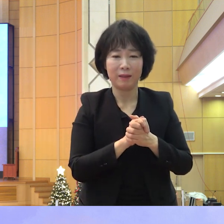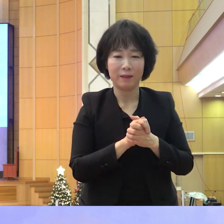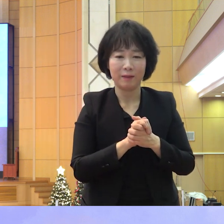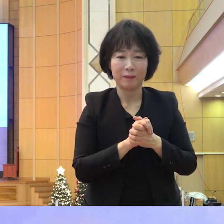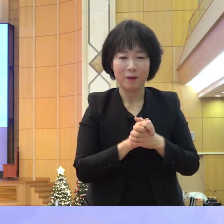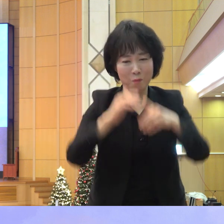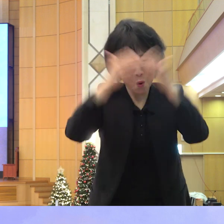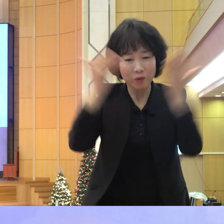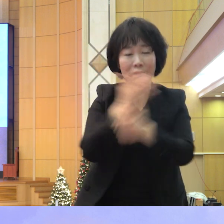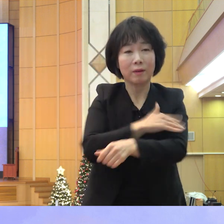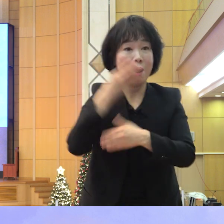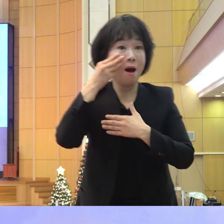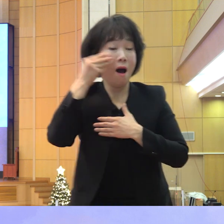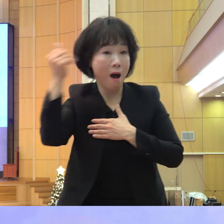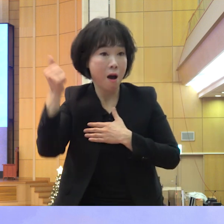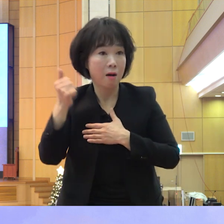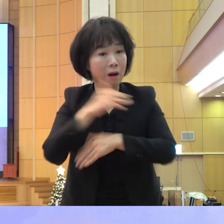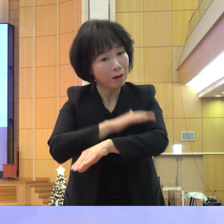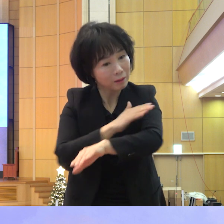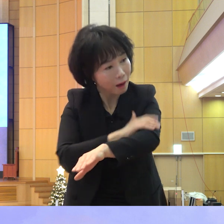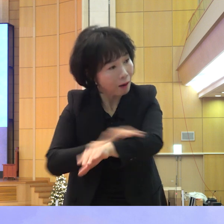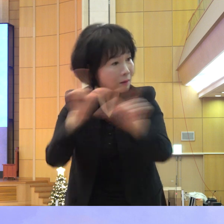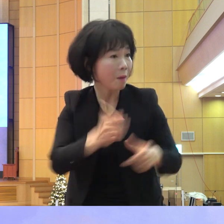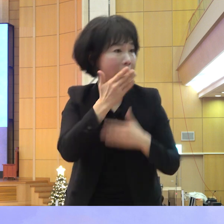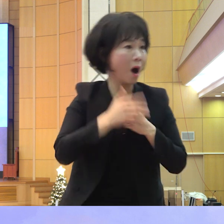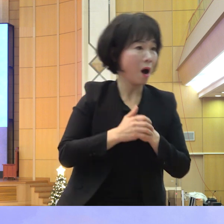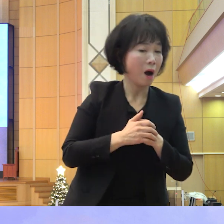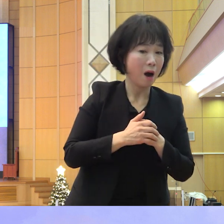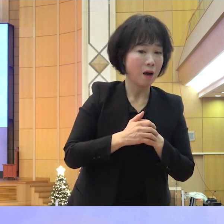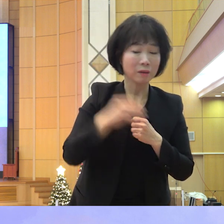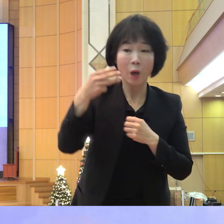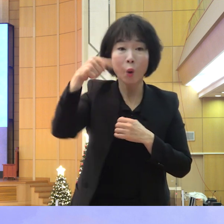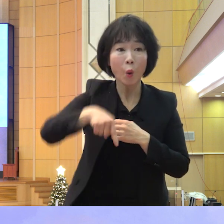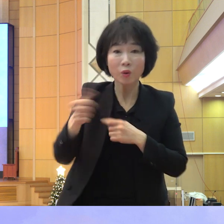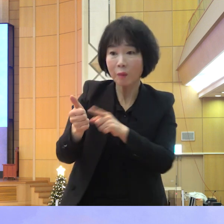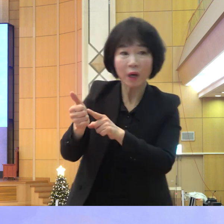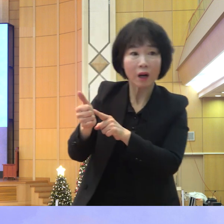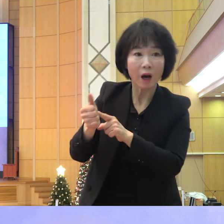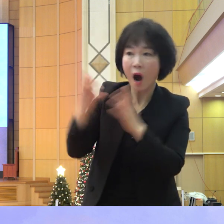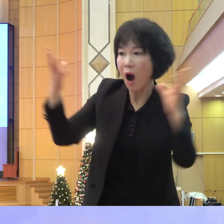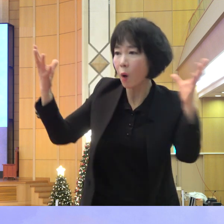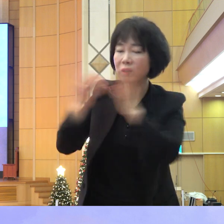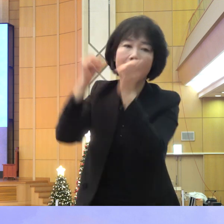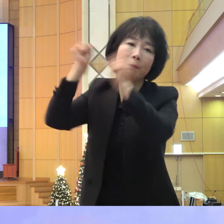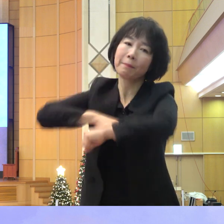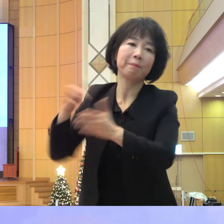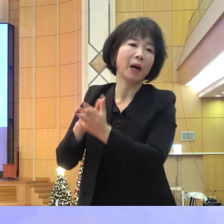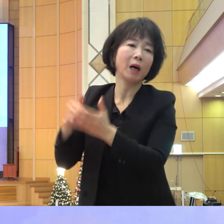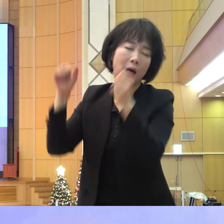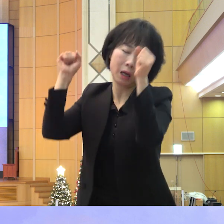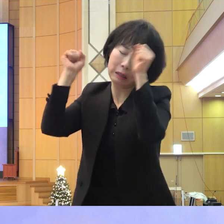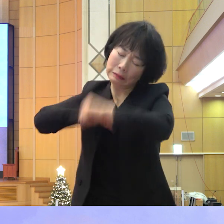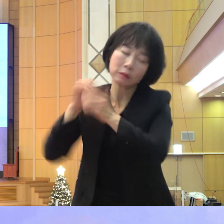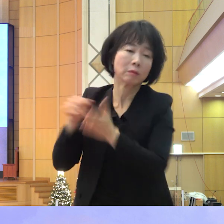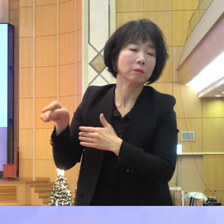곳을 가든지 뭘 하든지 형통해 주신다니까. 근데 롯은 망했잖아. 근데 아브라함은 복 받아서 축복의 땅이